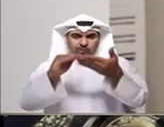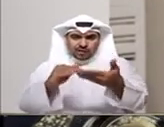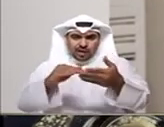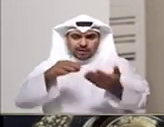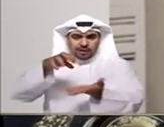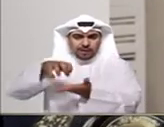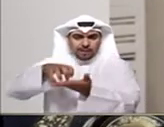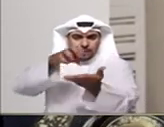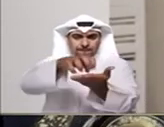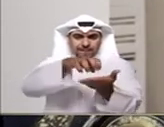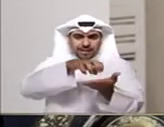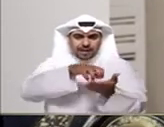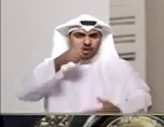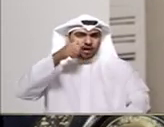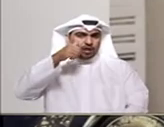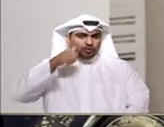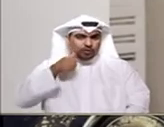حسب